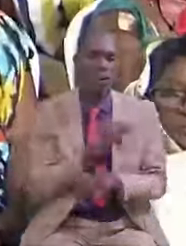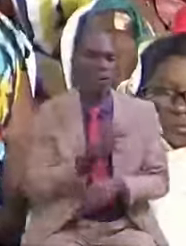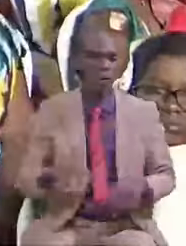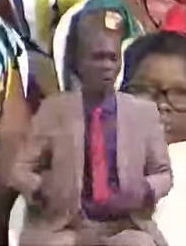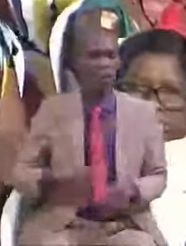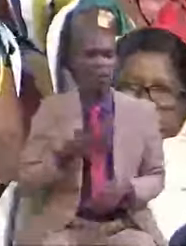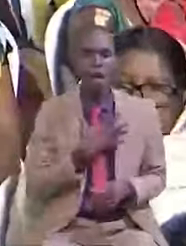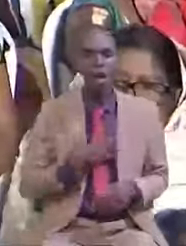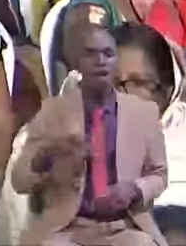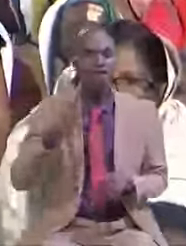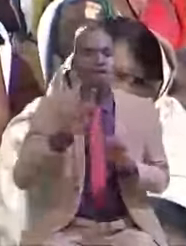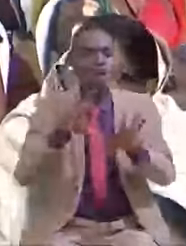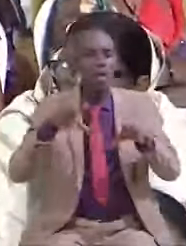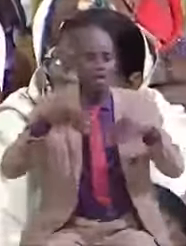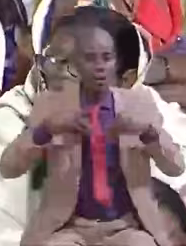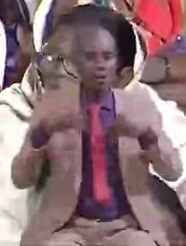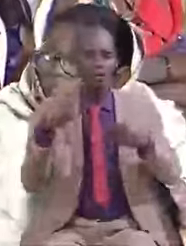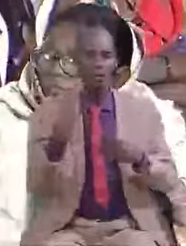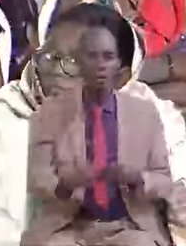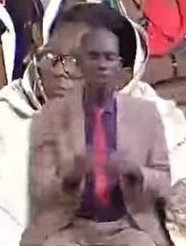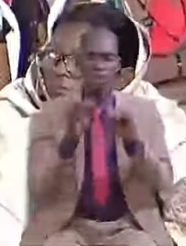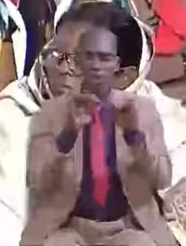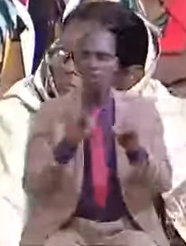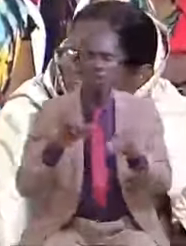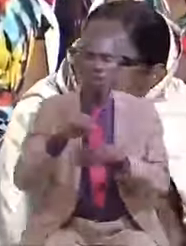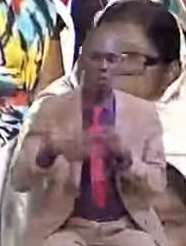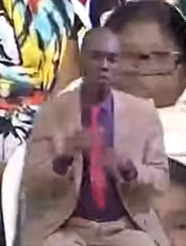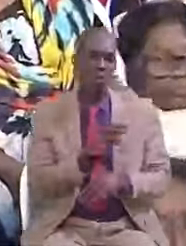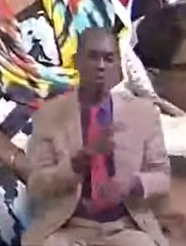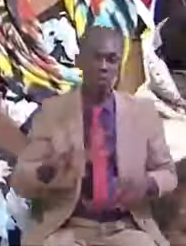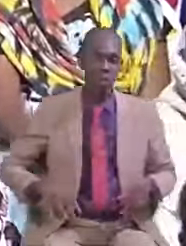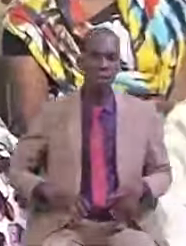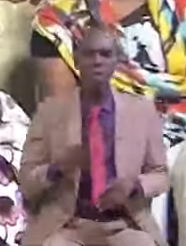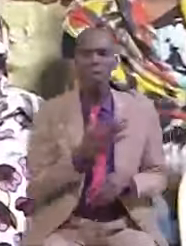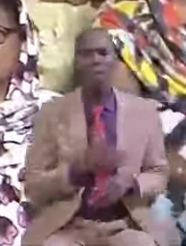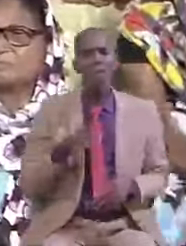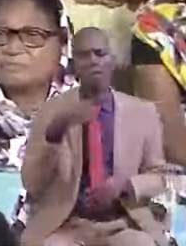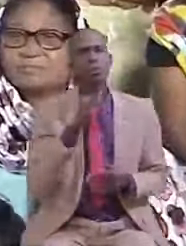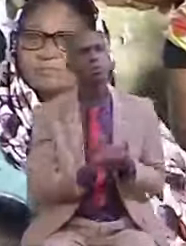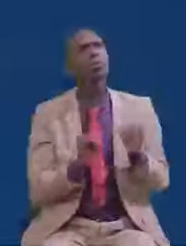et vous acceptez ce qui est dit de Christ, vous dites, oui, je crois.